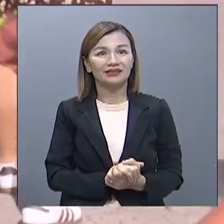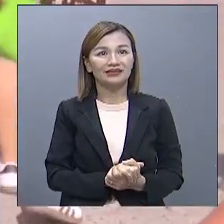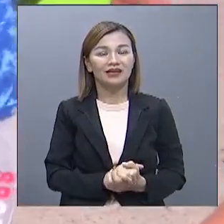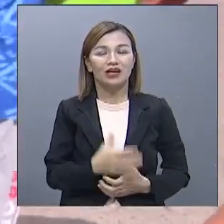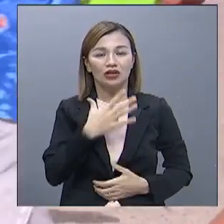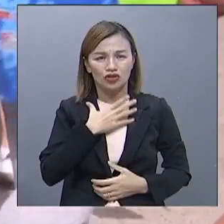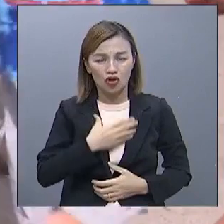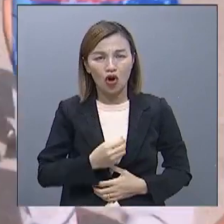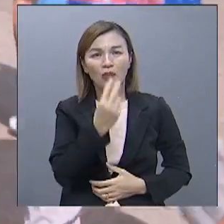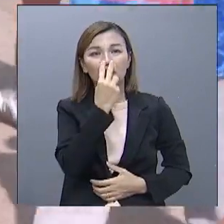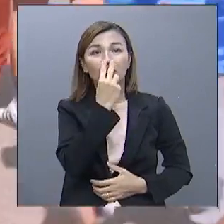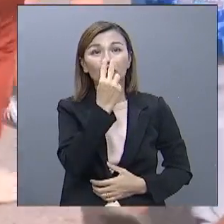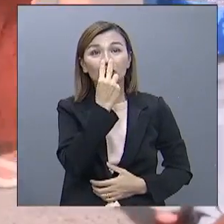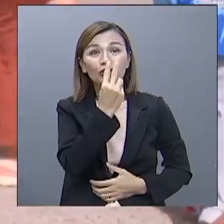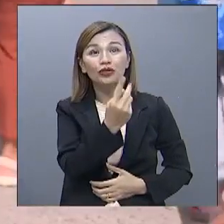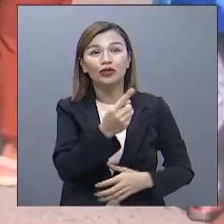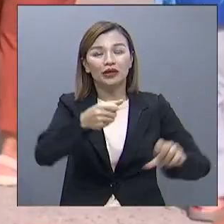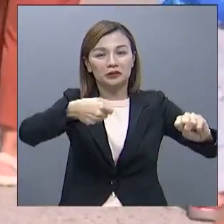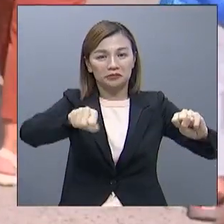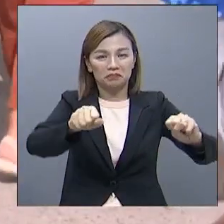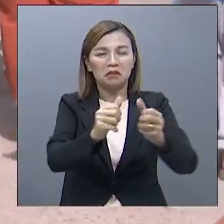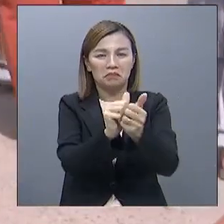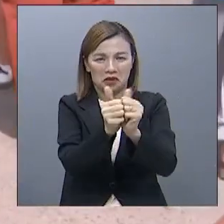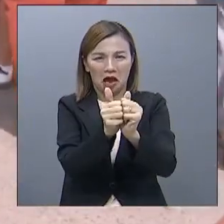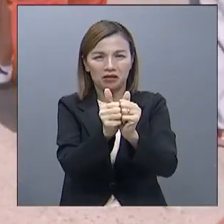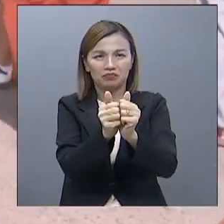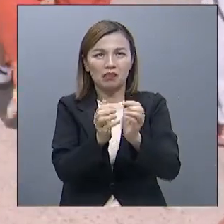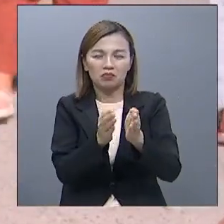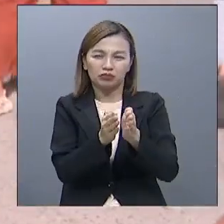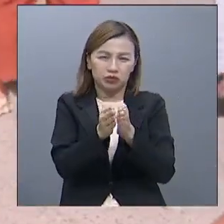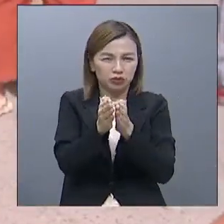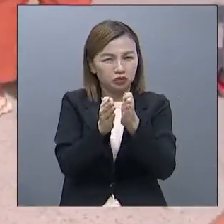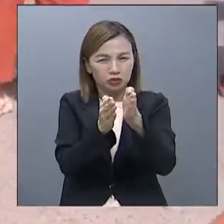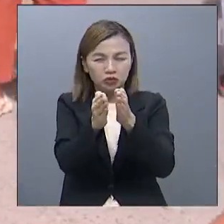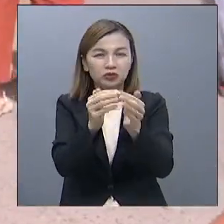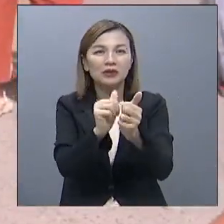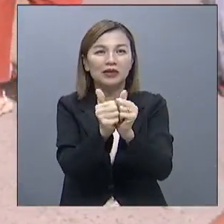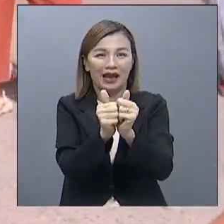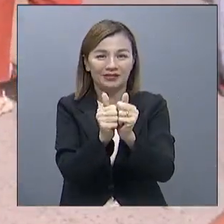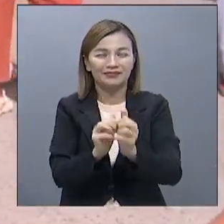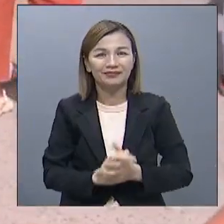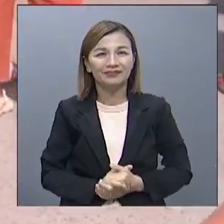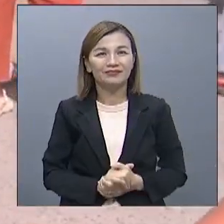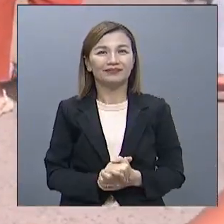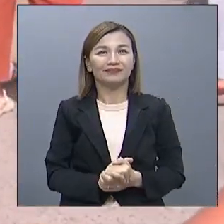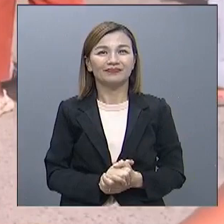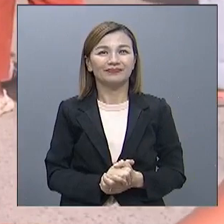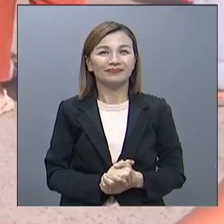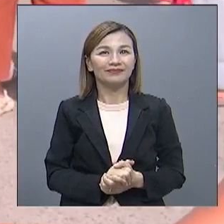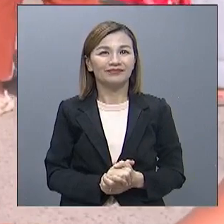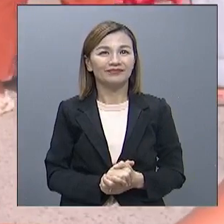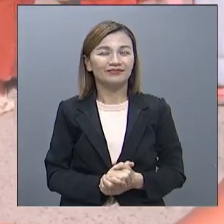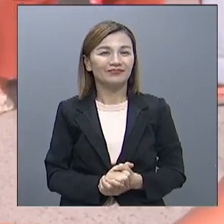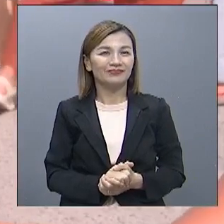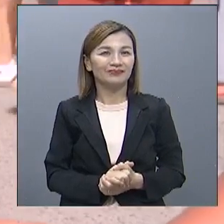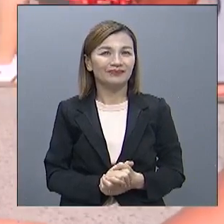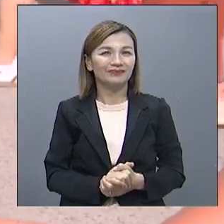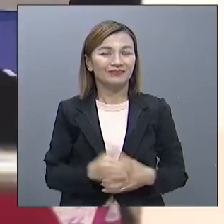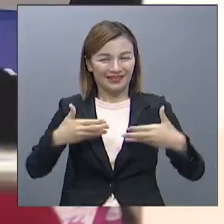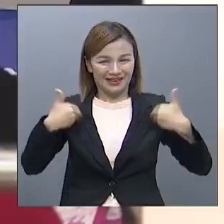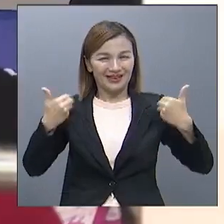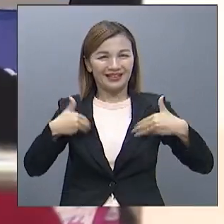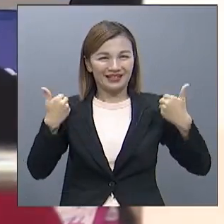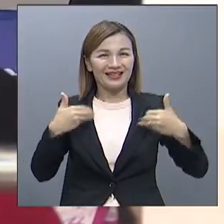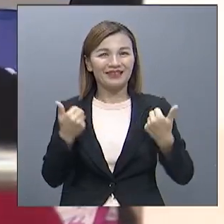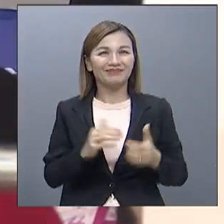ครับชอบดูแบบรถแข่งอะไรอ่ะเนี่ยครับ วันนี้ได้ลองได้จริงแล้วไม่ได้จริงๆแล้ว ดีใจครับ